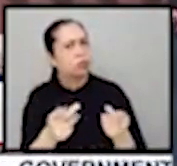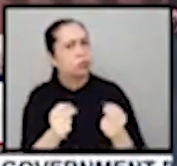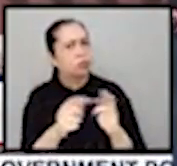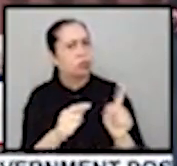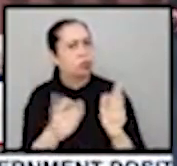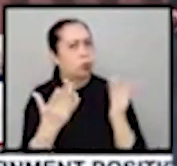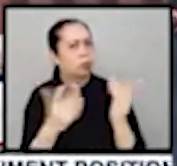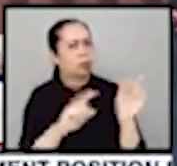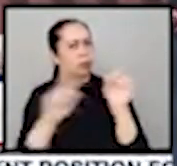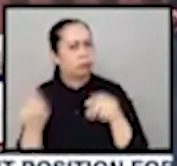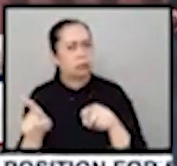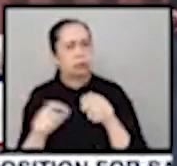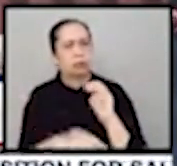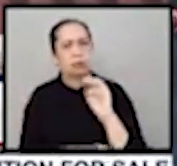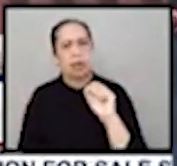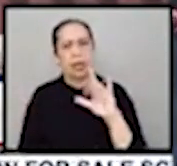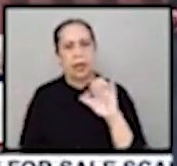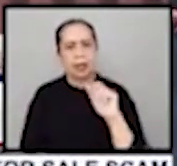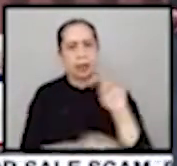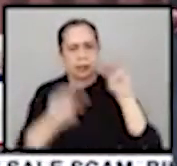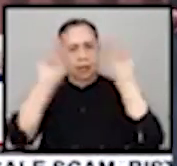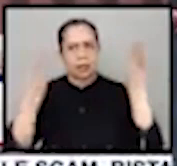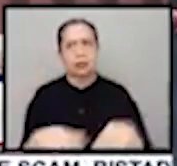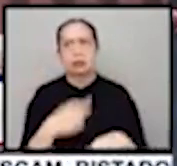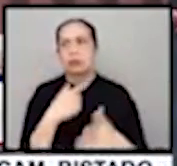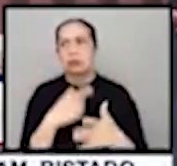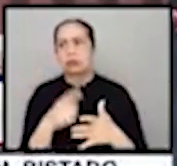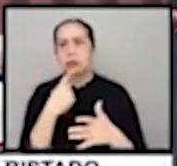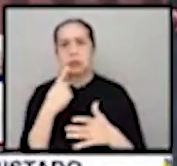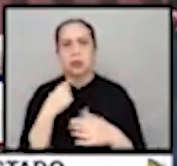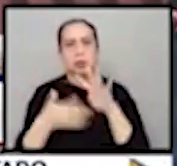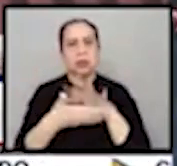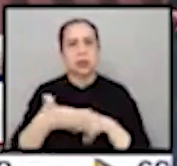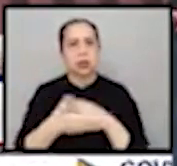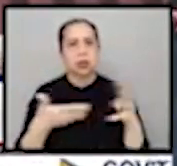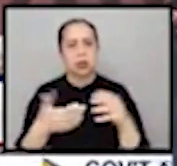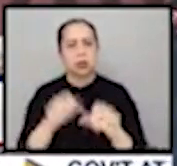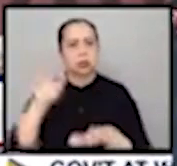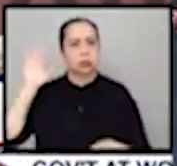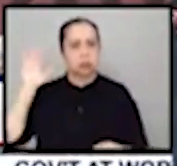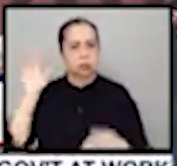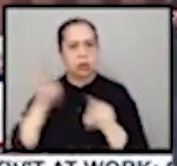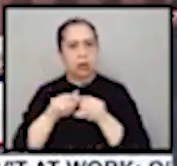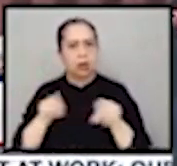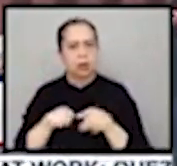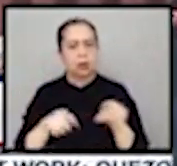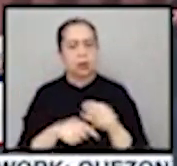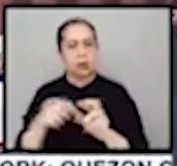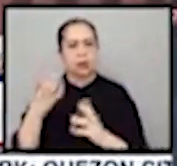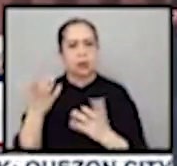sa Malacañang, sabi nila they are scheduled to take their oath as undersecretaries,